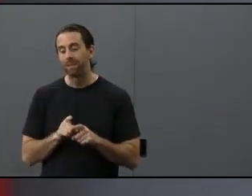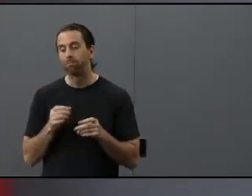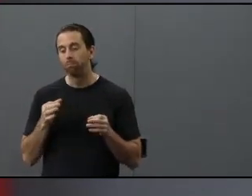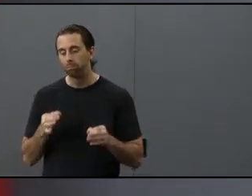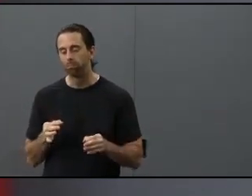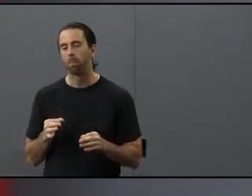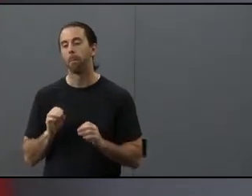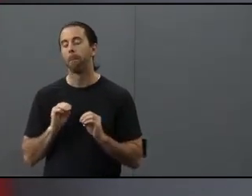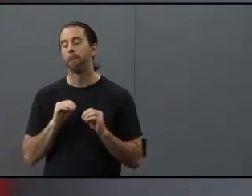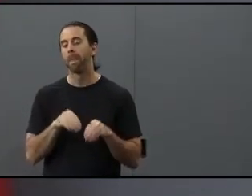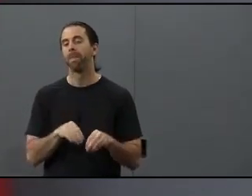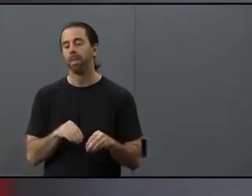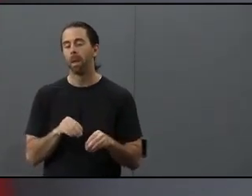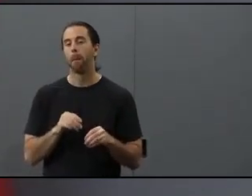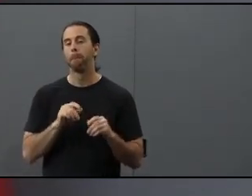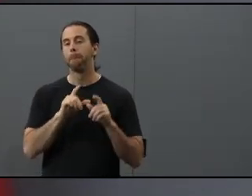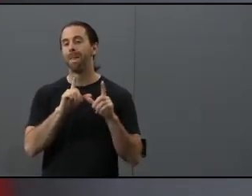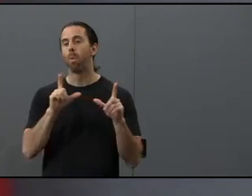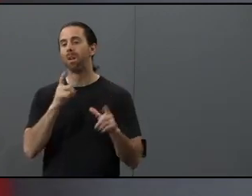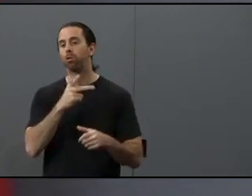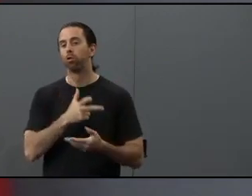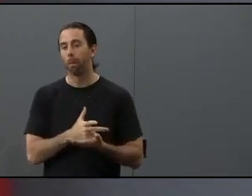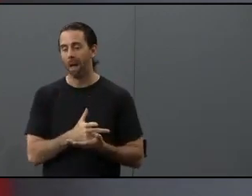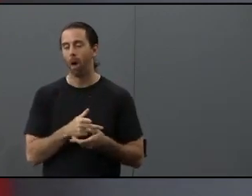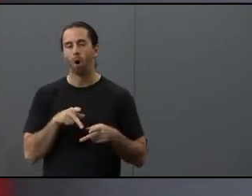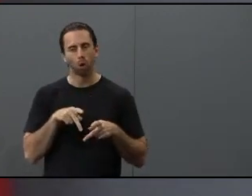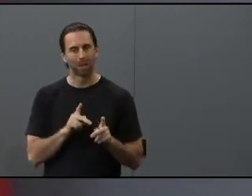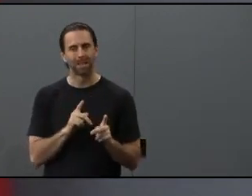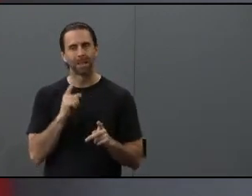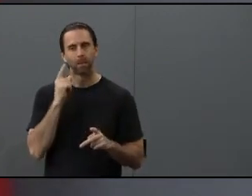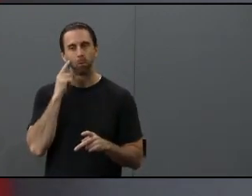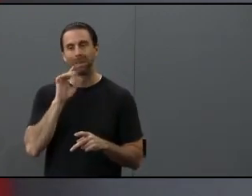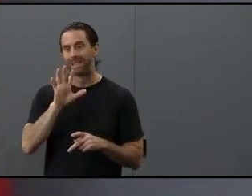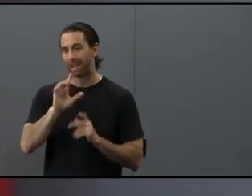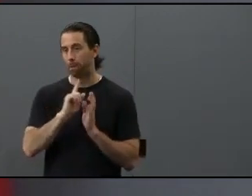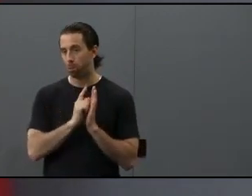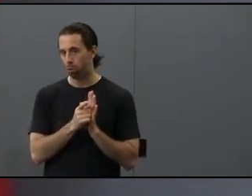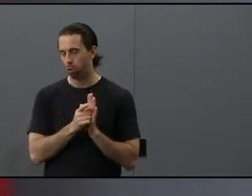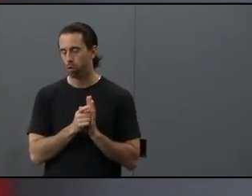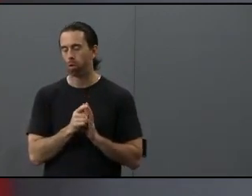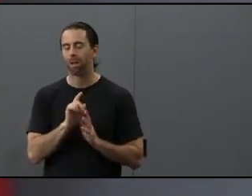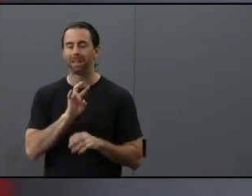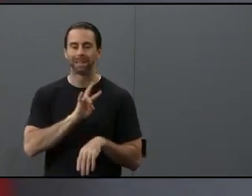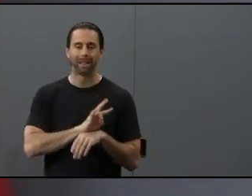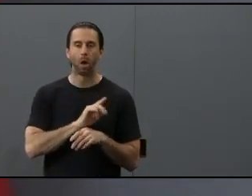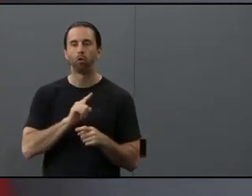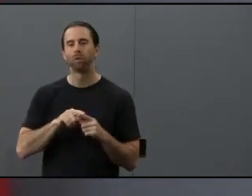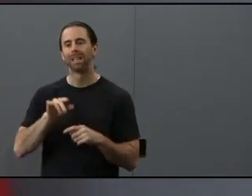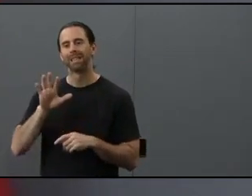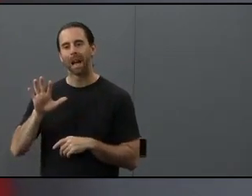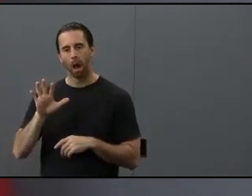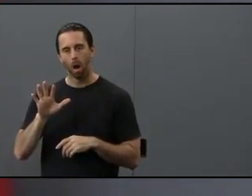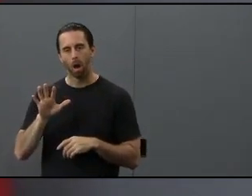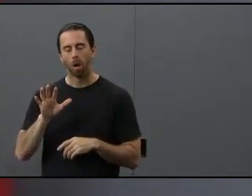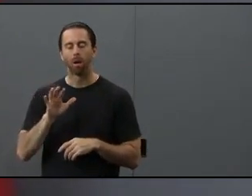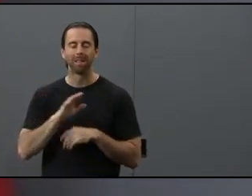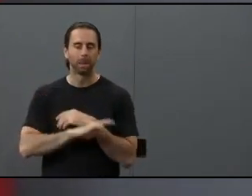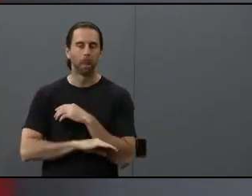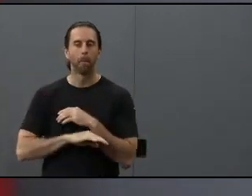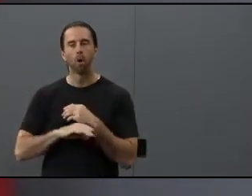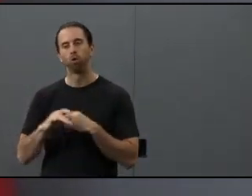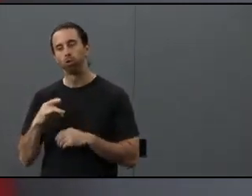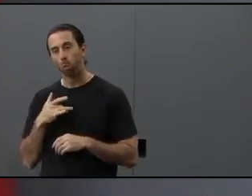la mise en place de panneau de stationnement autorisé pour 5 minutes de 7h à 17h de septembre à